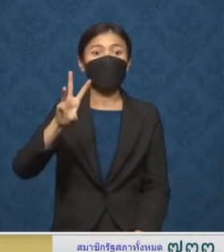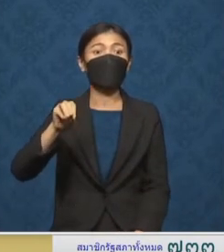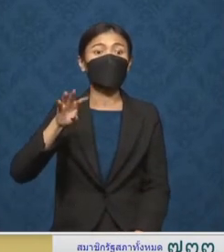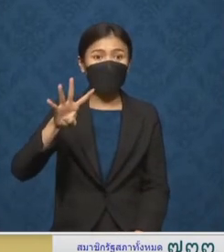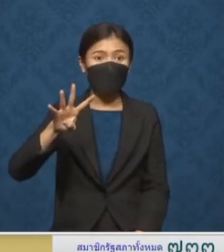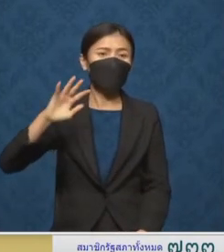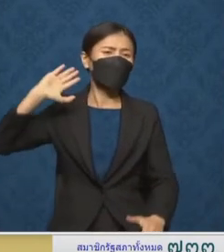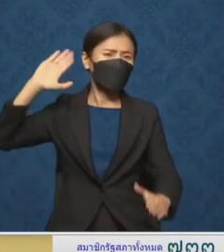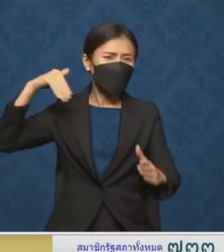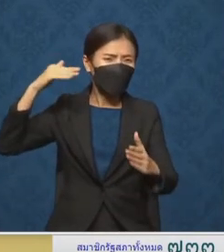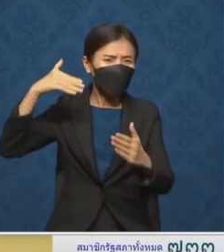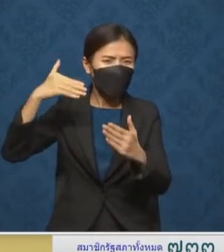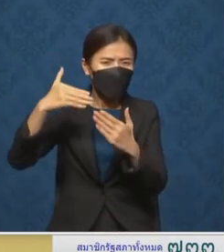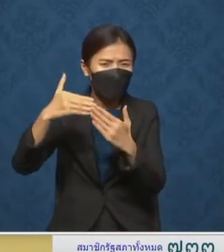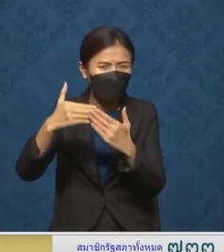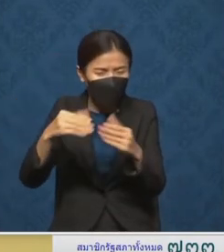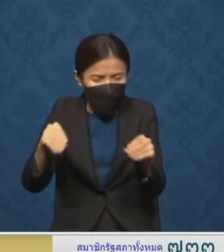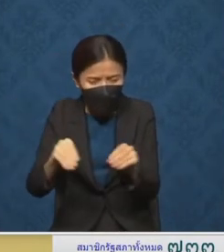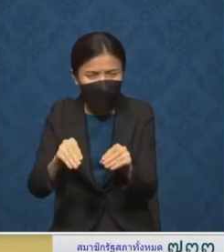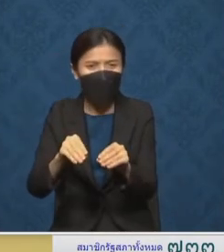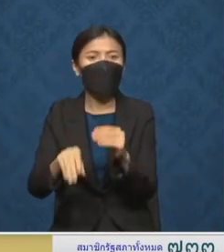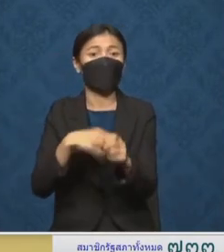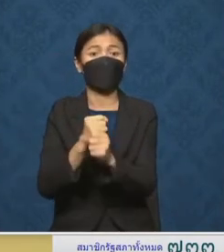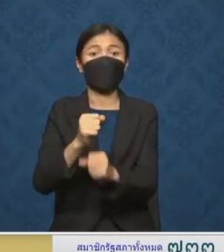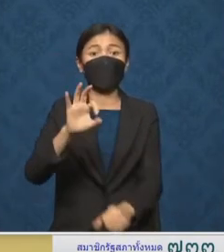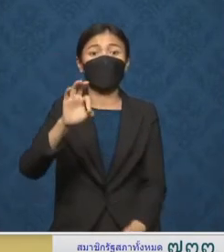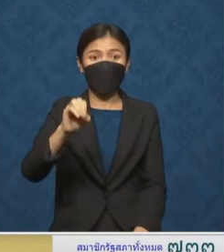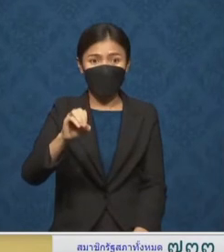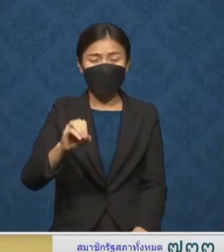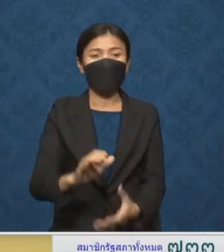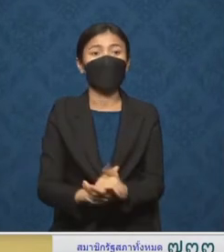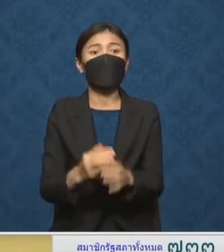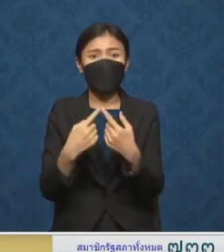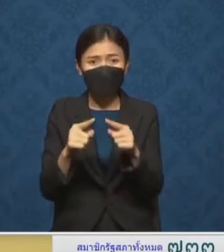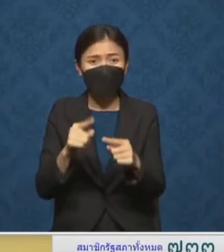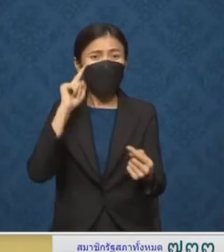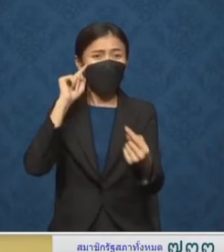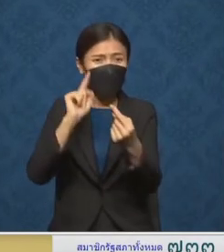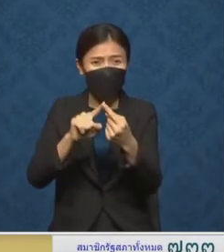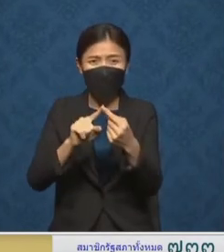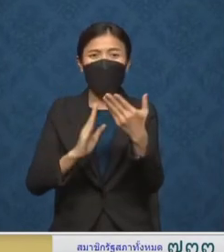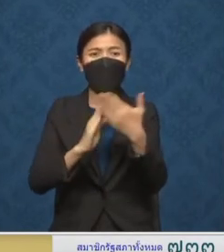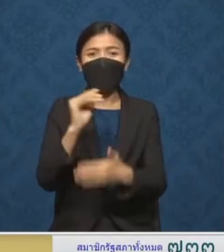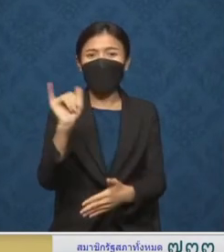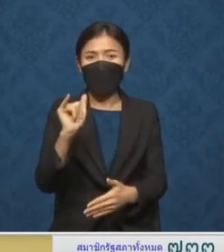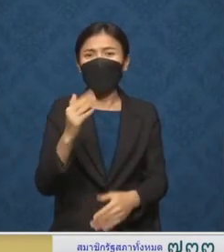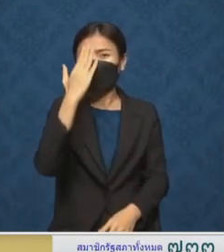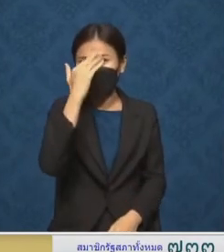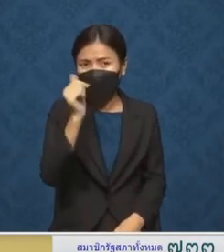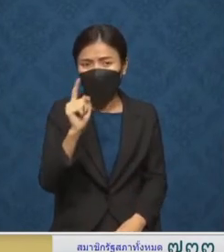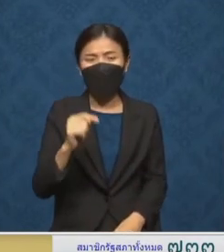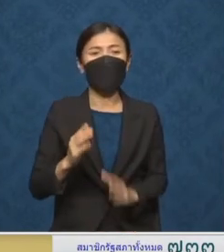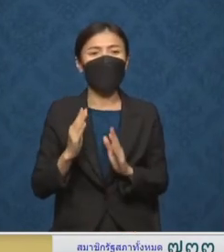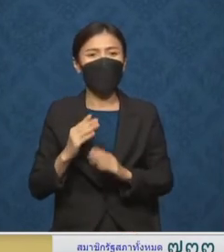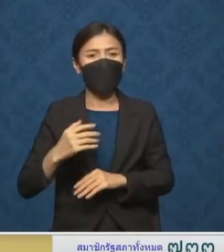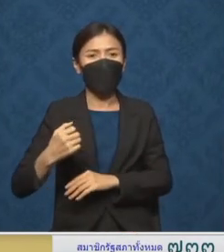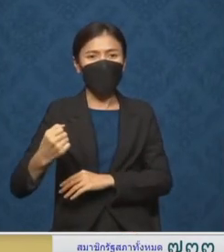90ปีครับเจตจำนงสำคัญนั้นก็ยังไม่เกิดขึ้นเพราะแรงต้านการแย่งชิงอำนาจ